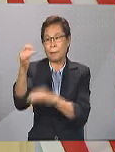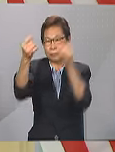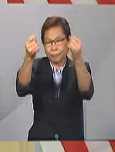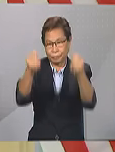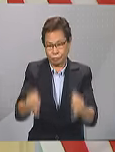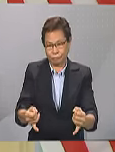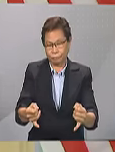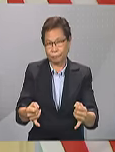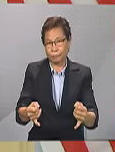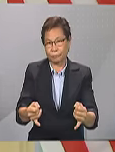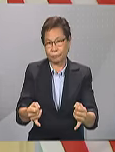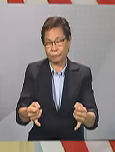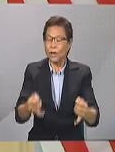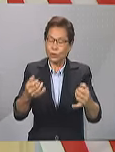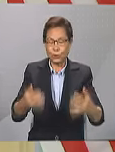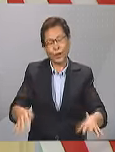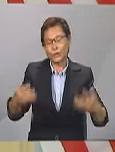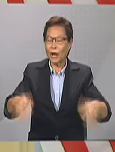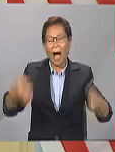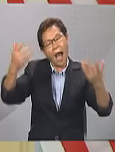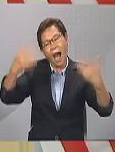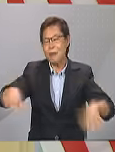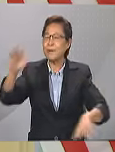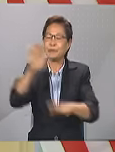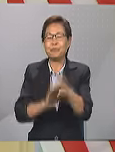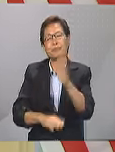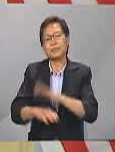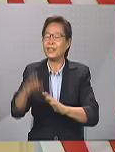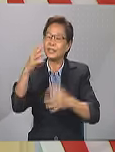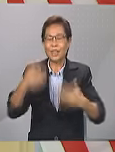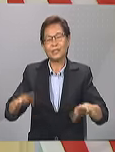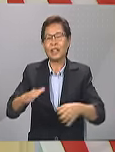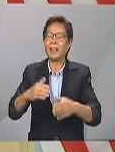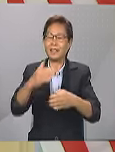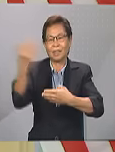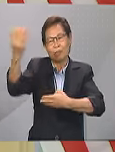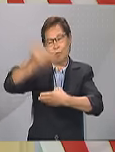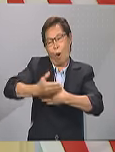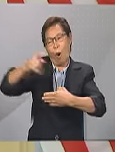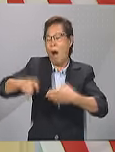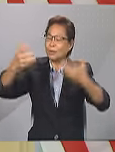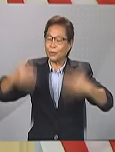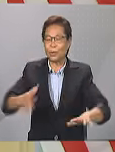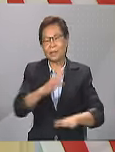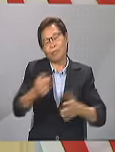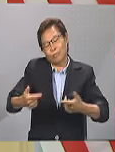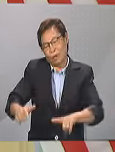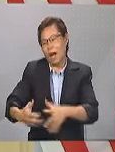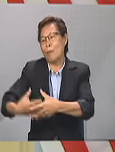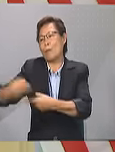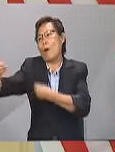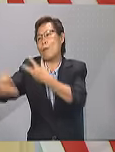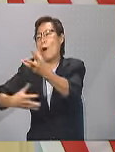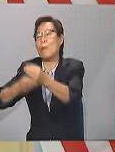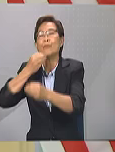individu telah Punclut selesai menjalani tempoh korentin wajib dan dibenarkan pulang